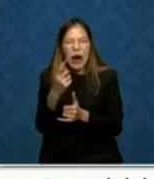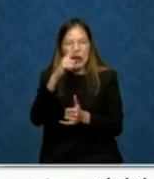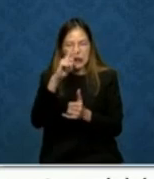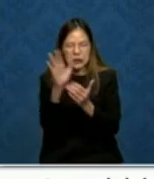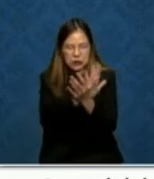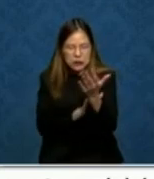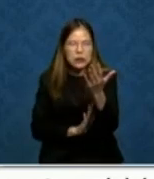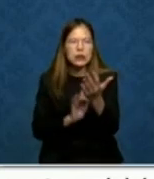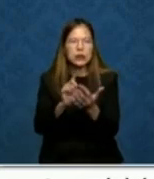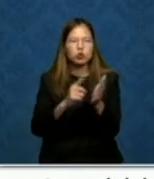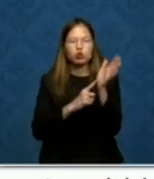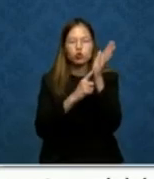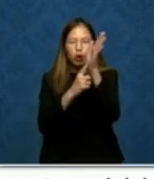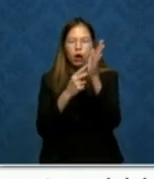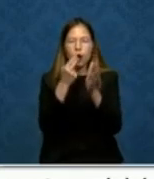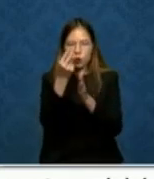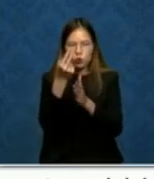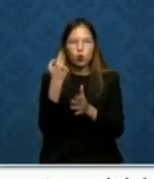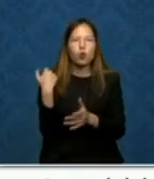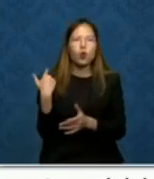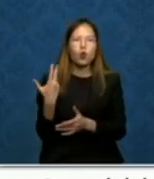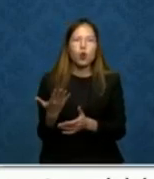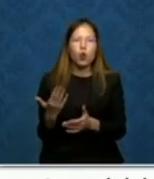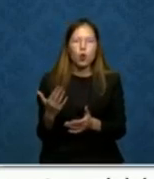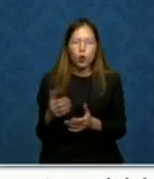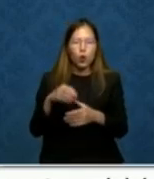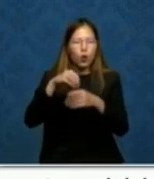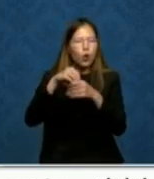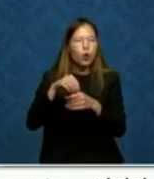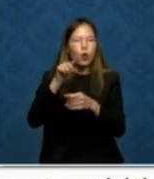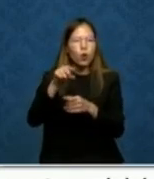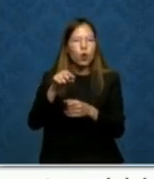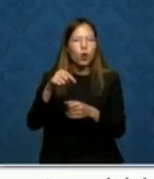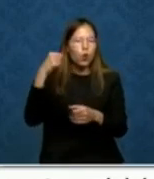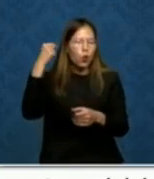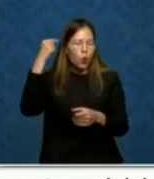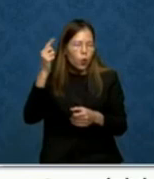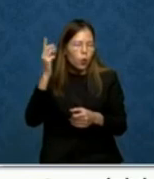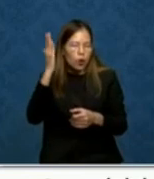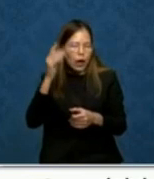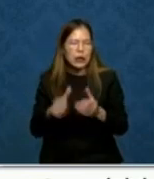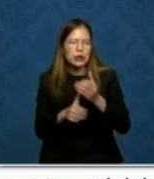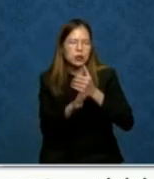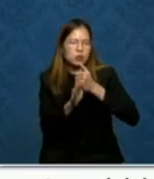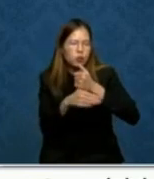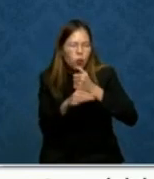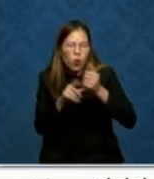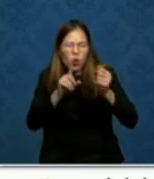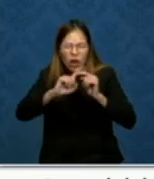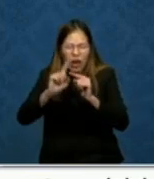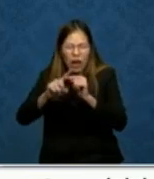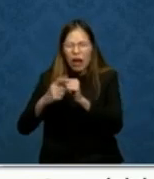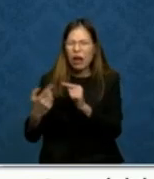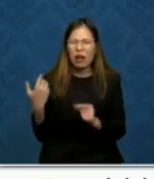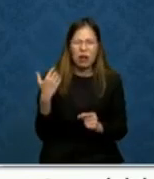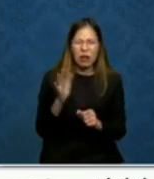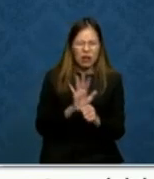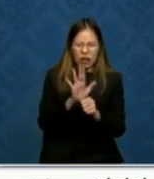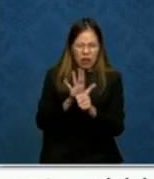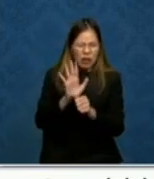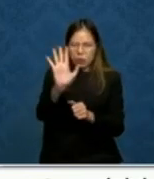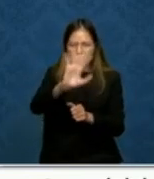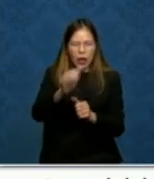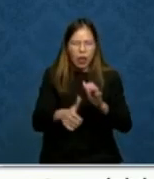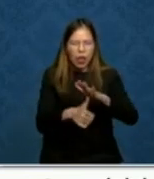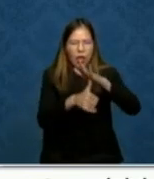จะยกตัวอย่างให้ดูครับเพราะว่าบุคคลที่มีรสนิยมทางเพศหรือวิธีหลากหลายทางเพศนั้นเขาก็ไม่ควรถูกกระทำใดๆที่เป็นการลดศัก